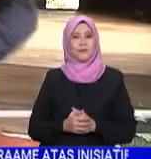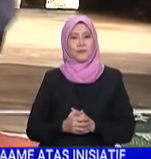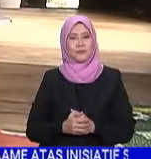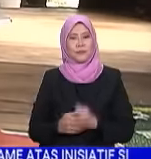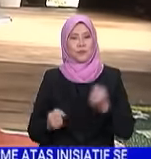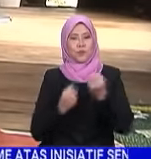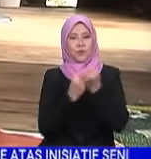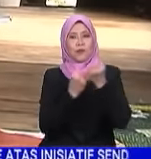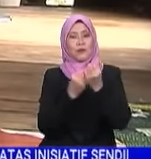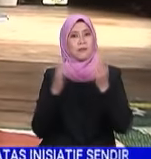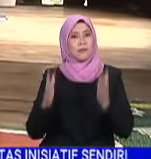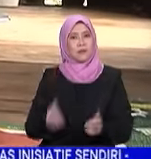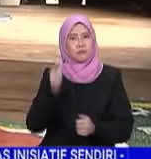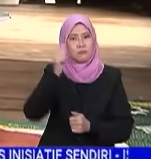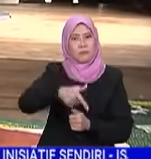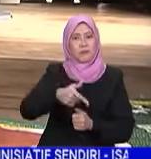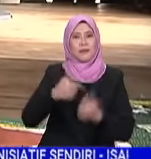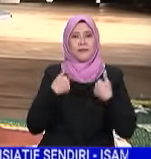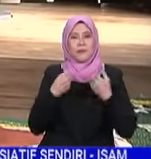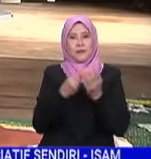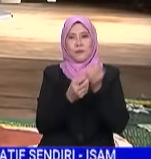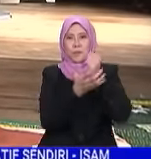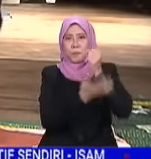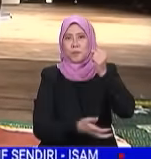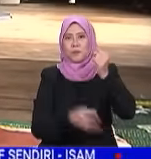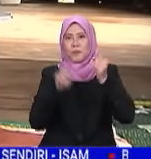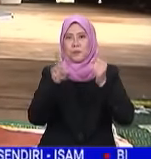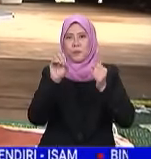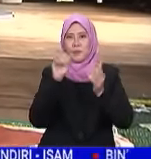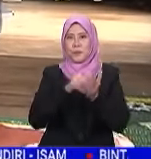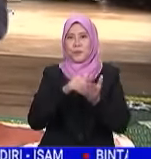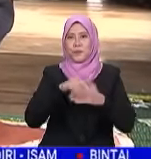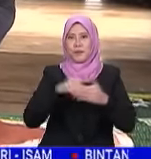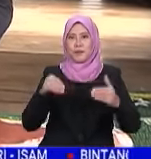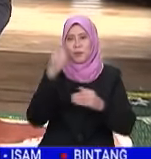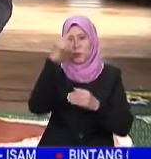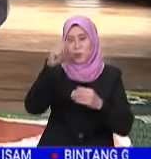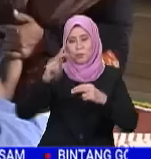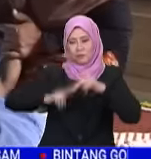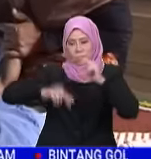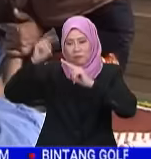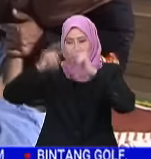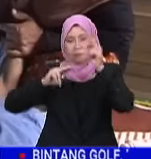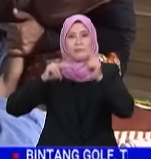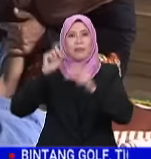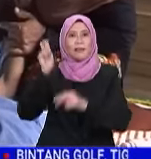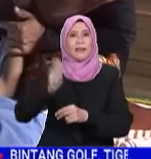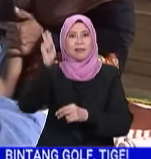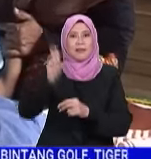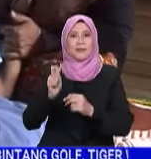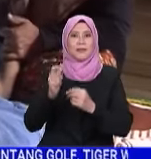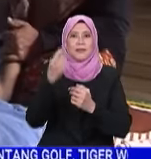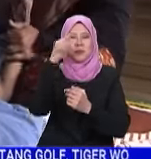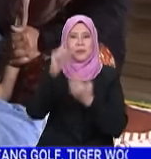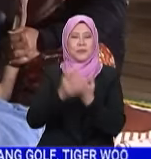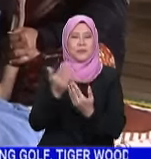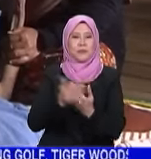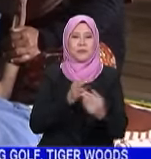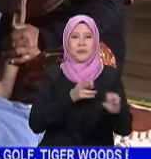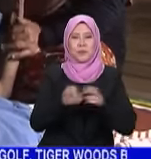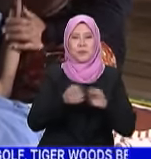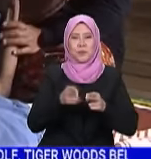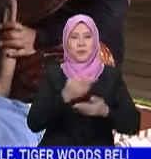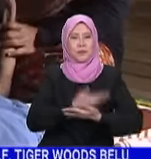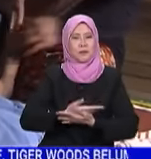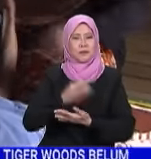melalui sumbangan orang ramai turut menyediakan dana R Rib untuk membina tandas di dalam rumah bagi memudahkan keluarga berkenaan mengurus